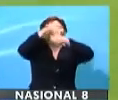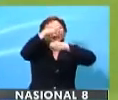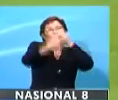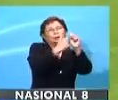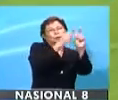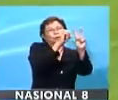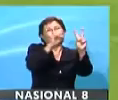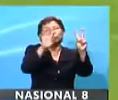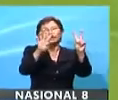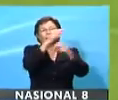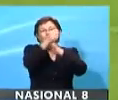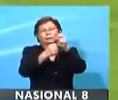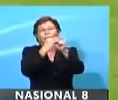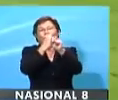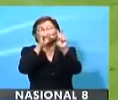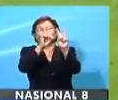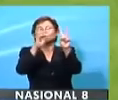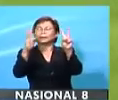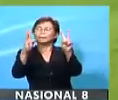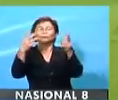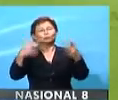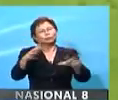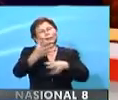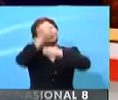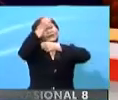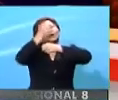dan 2006.